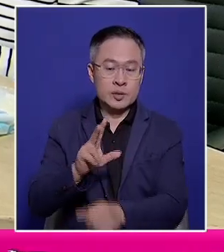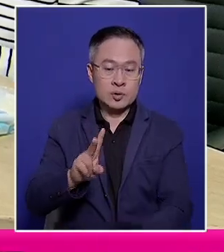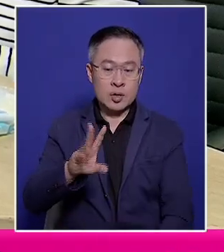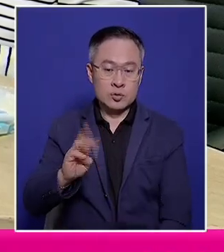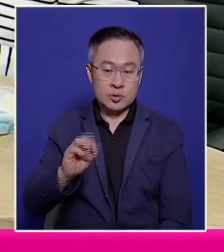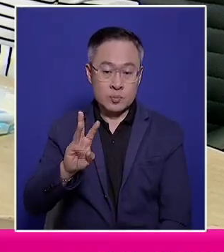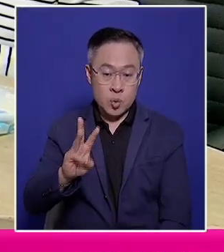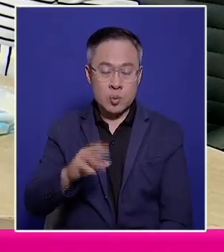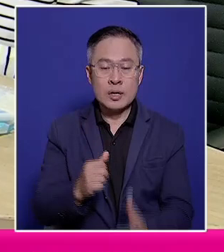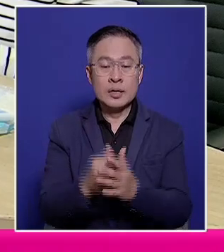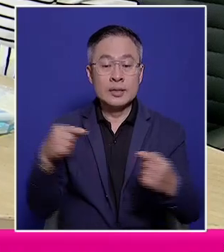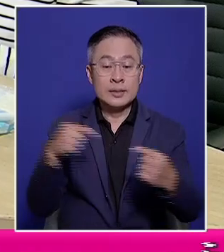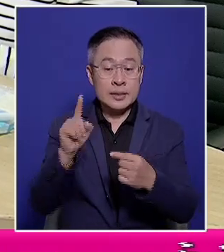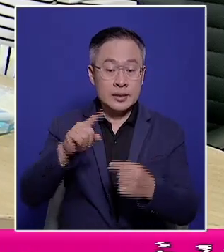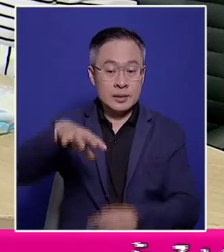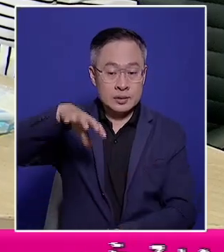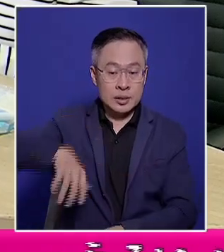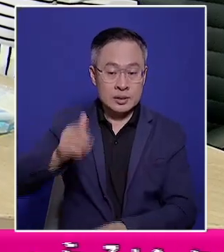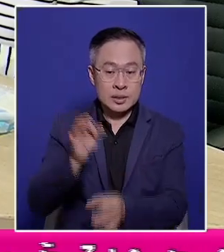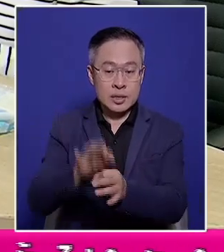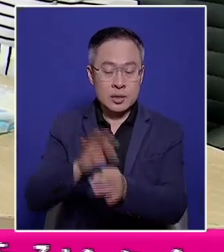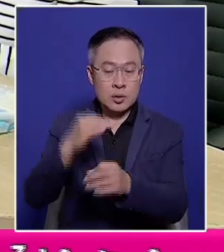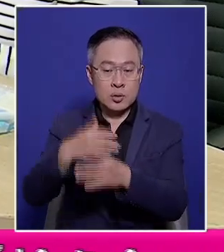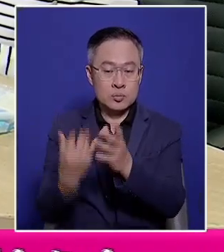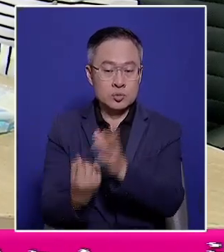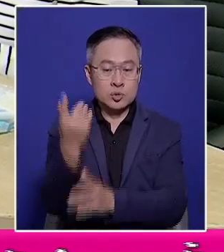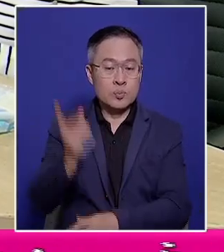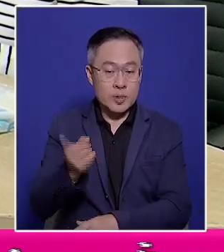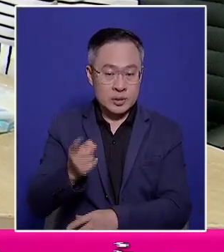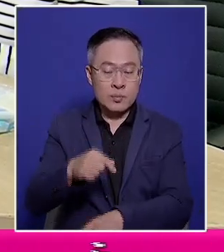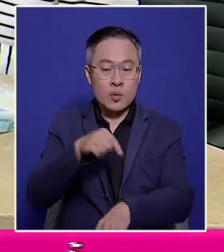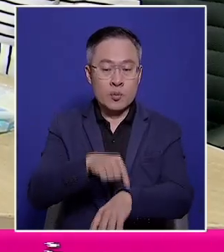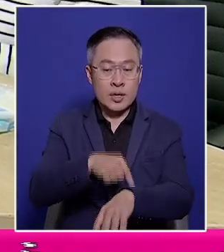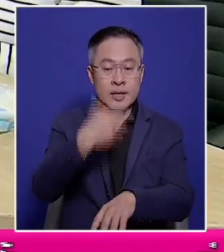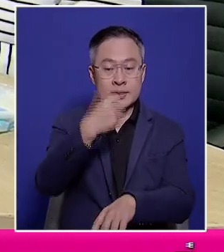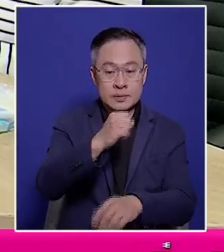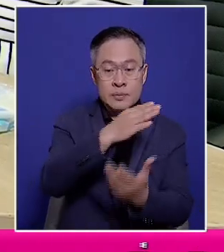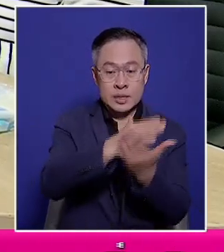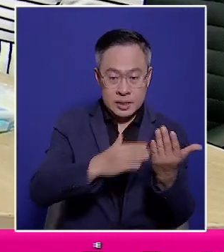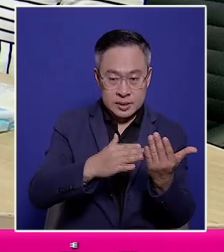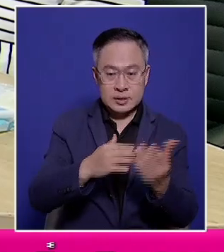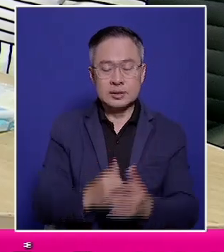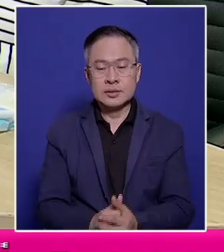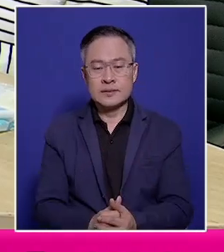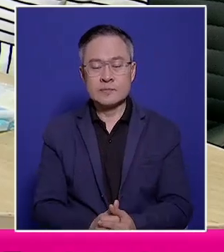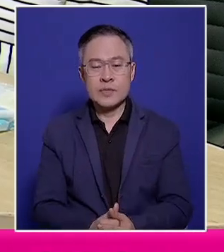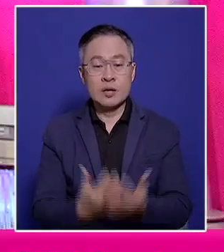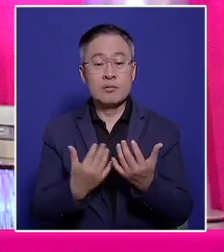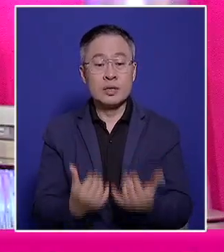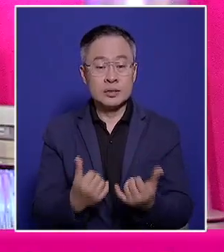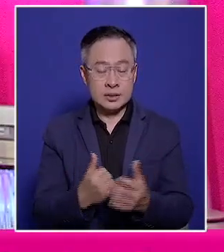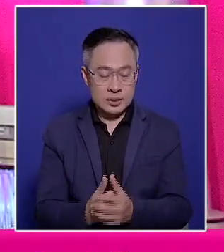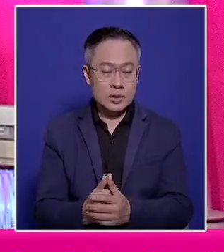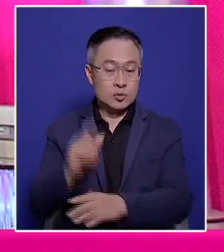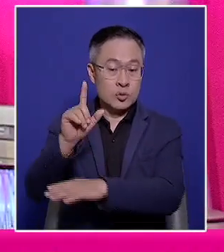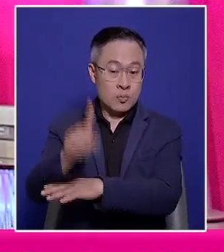ยจะทำการออกรางวัลณธนาคารออมสินสำนักงานใหญ่เช่นเคยตั้งแต่เวลา 10:30 นาทีเป็นต้นไปค่ะและในช่